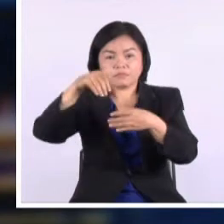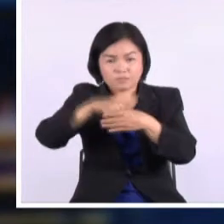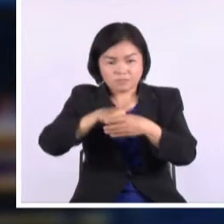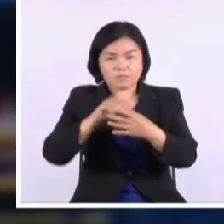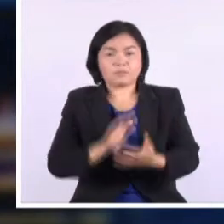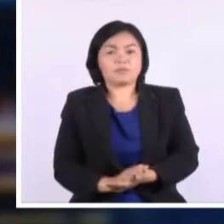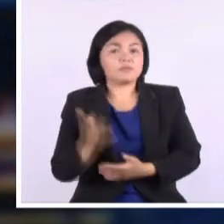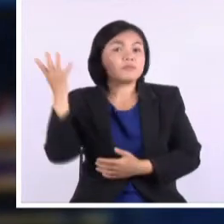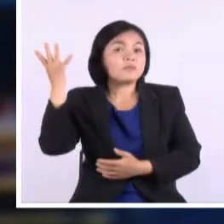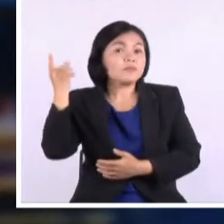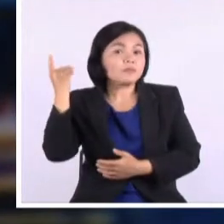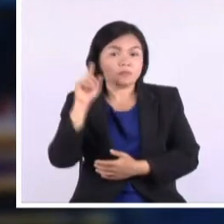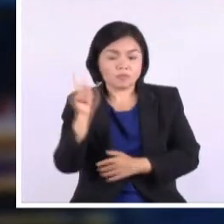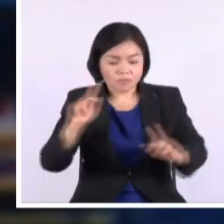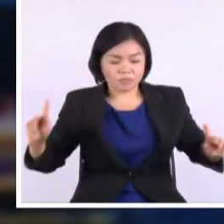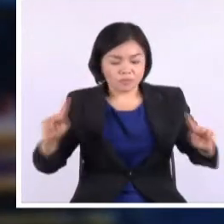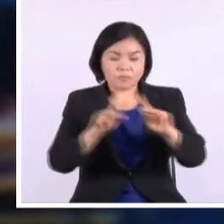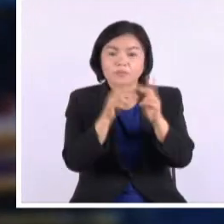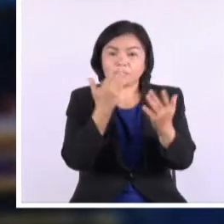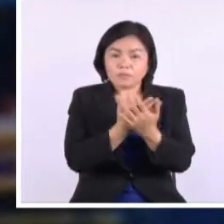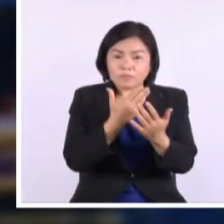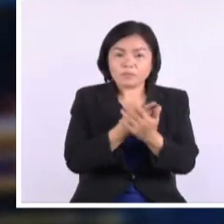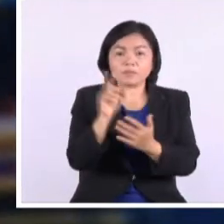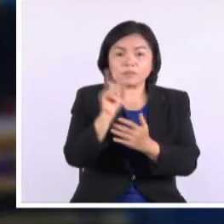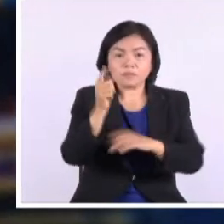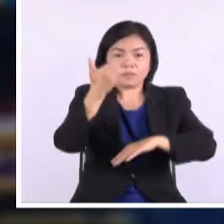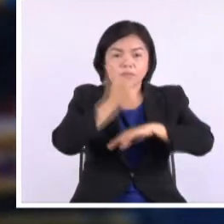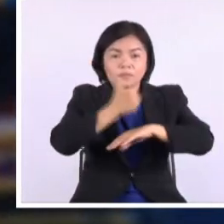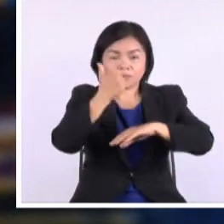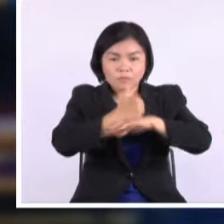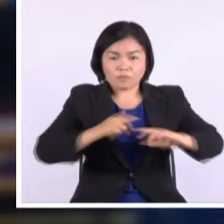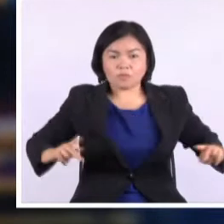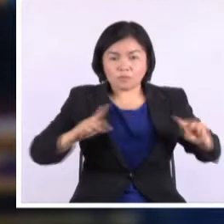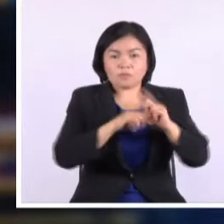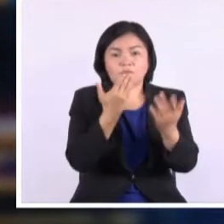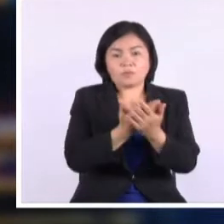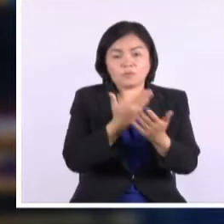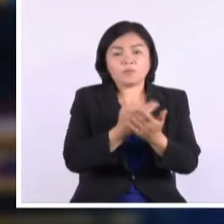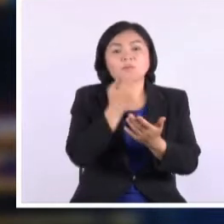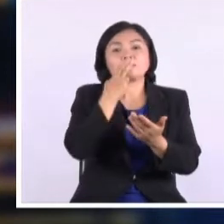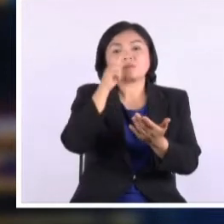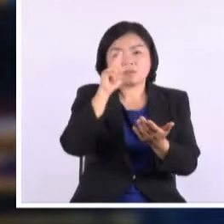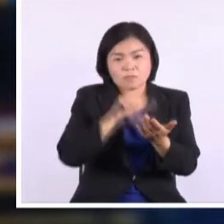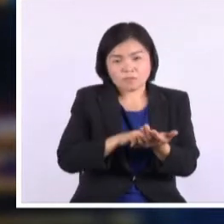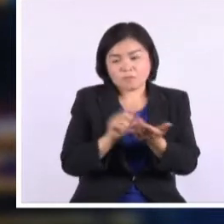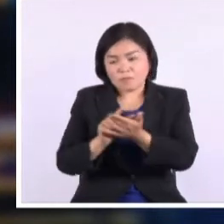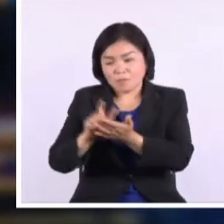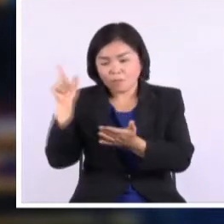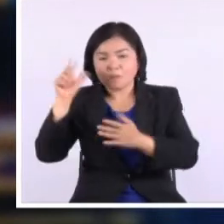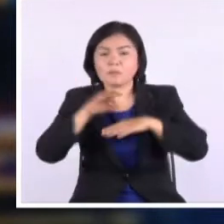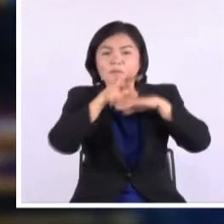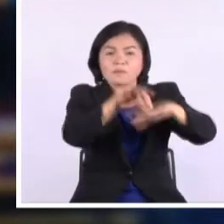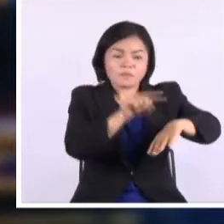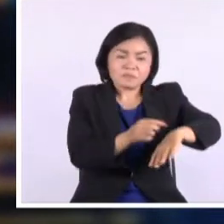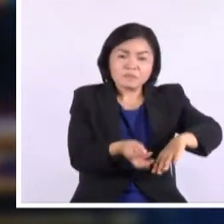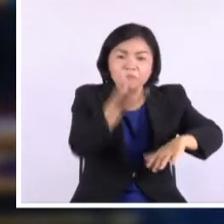มีงวดนี้มีเขาใหญ่ที่กระทรวงการคลังนะครับเมื่อนายปรีดีดาวฉายยื่นจดหมายลาออกจากตำแหน่งหลังจากเข้ารับตำแหน่งไปไม่นานนะครับวันนี้คาด